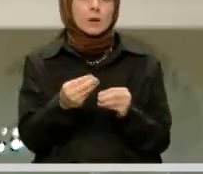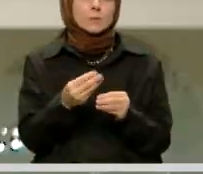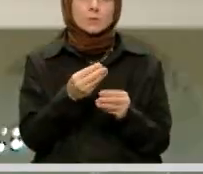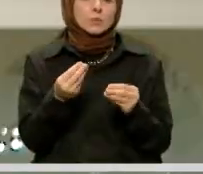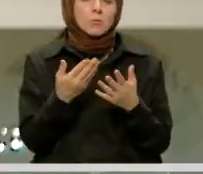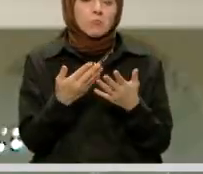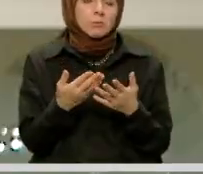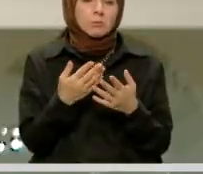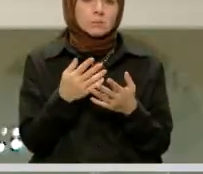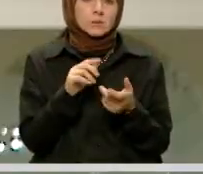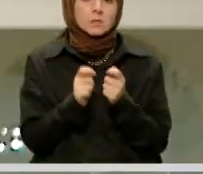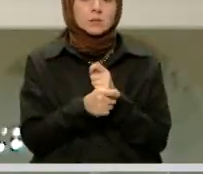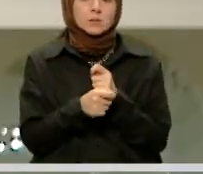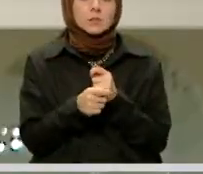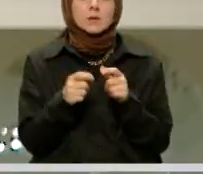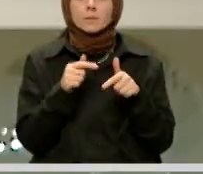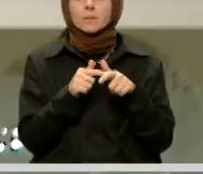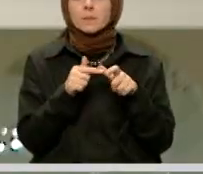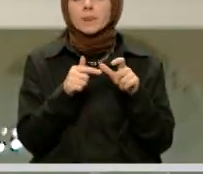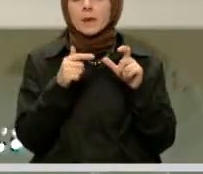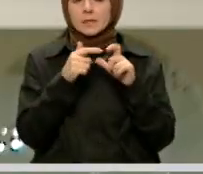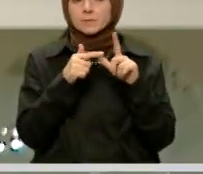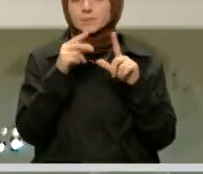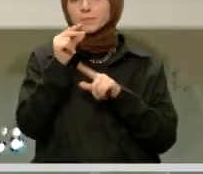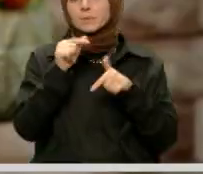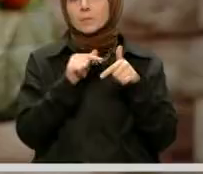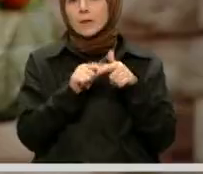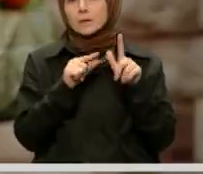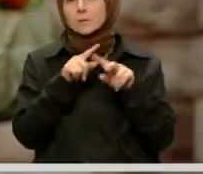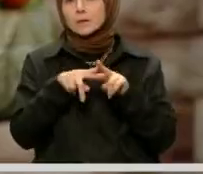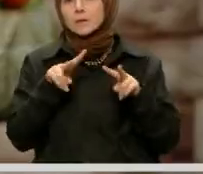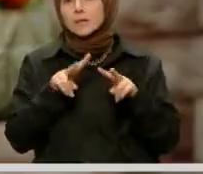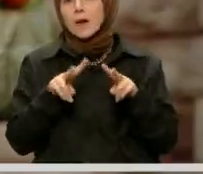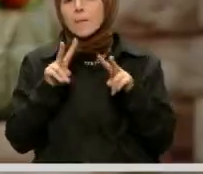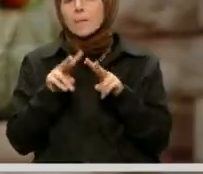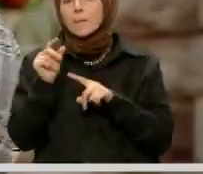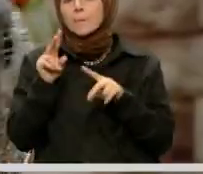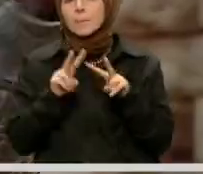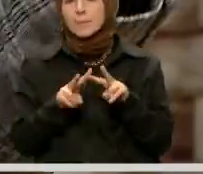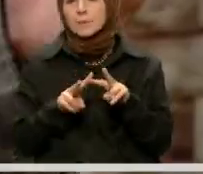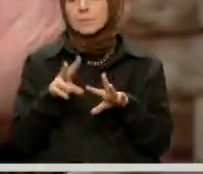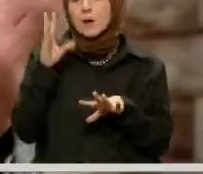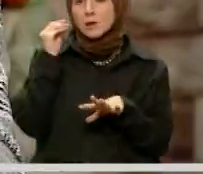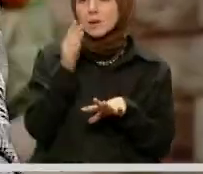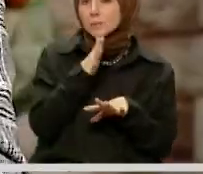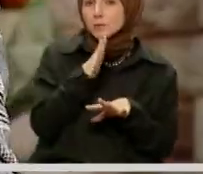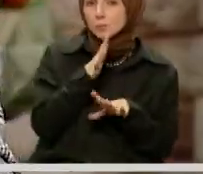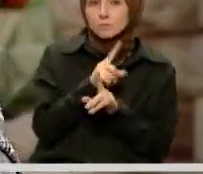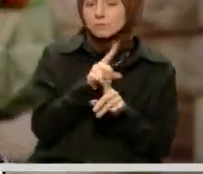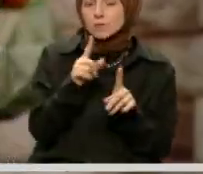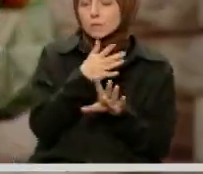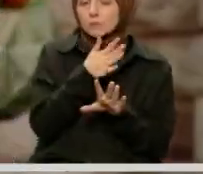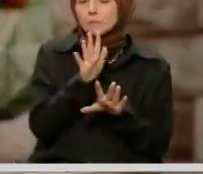muyuz? Hayır. Bilmiyoruz. Müfessirlerimiz biliyor mu? Onlar da bilmiyor. Sadece yorum yapıyorlar. İhtimaldir, şu şu şu manaya gelebilir